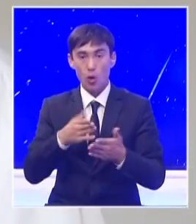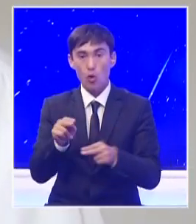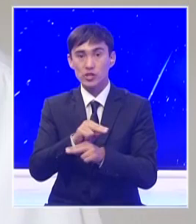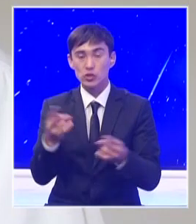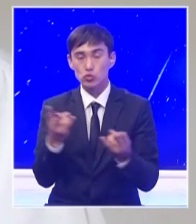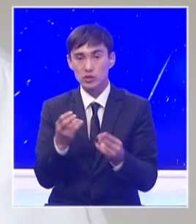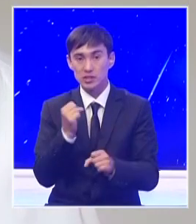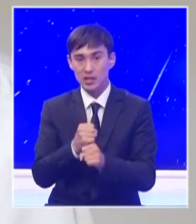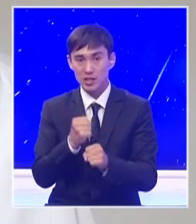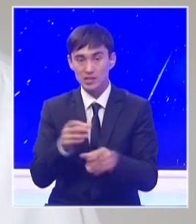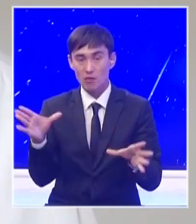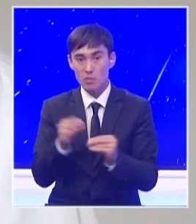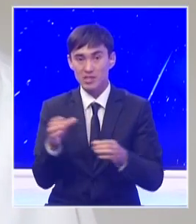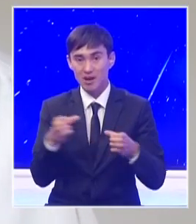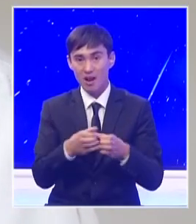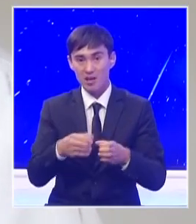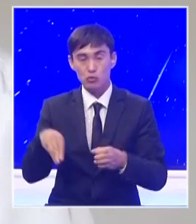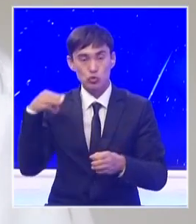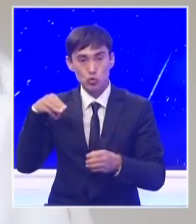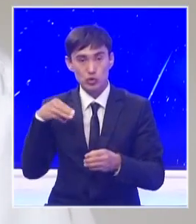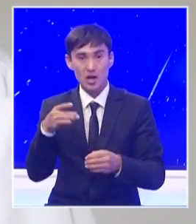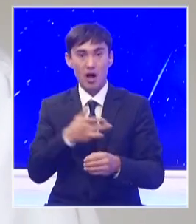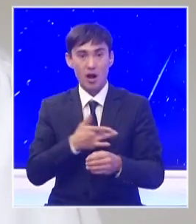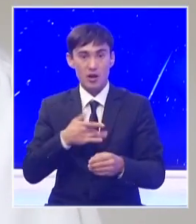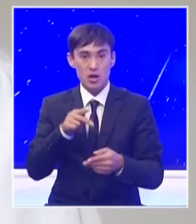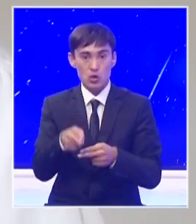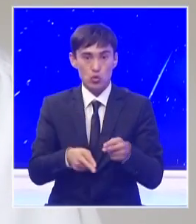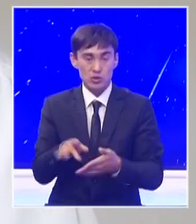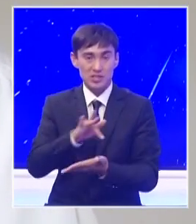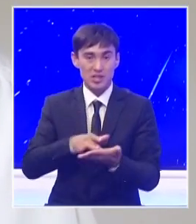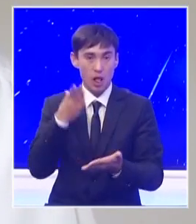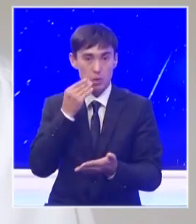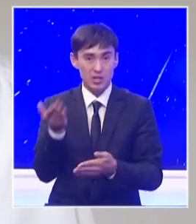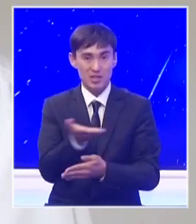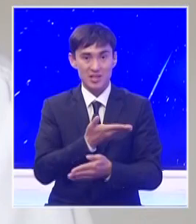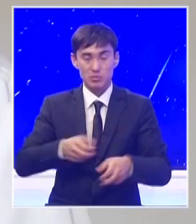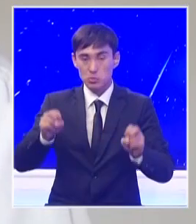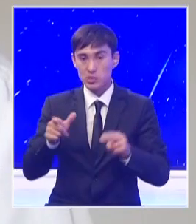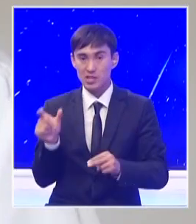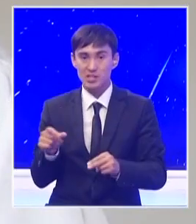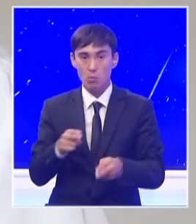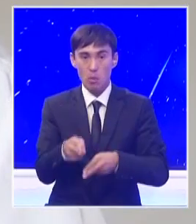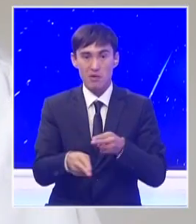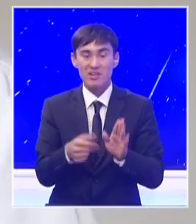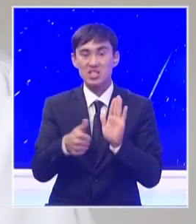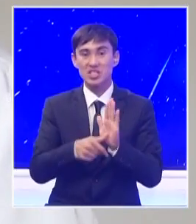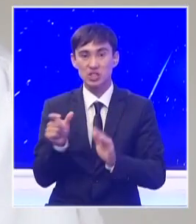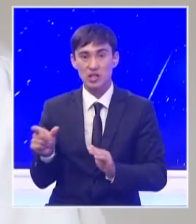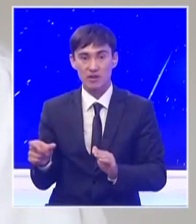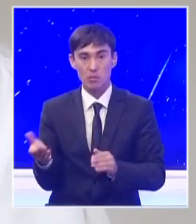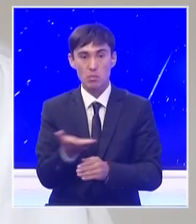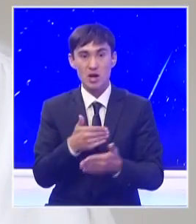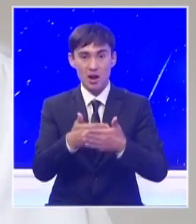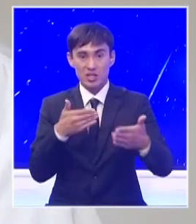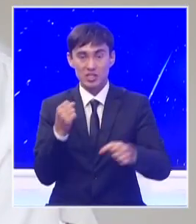нужно применить. Совместно с коллегами из Турции, из кардиохирургического центра Алматы и нашими специалистами прооперировано 6 пациентов. Мы и